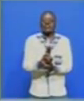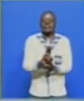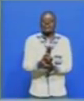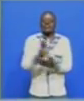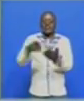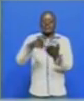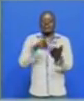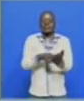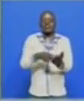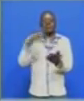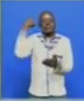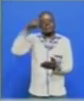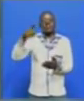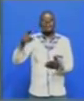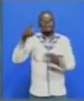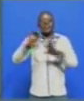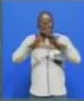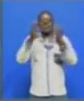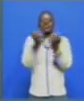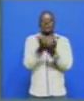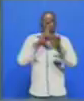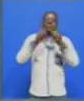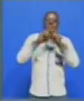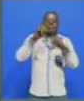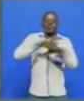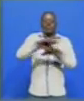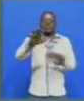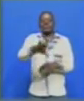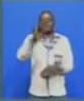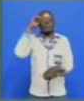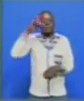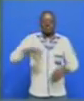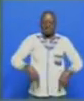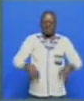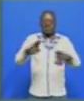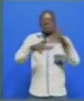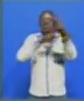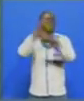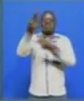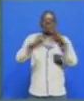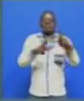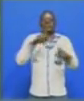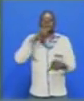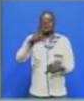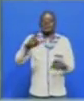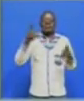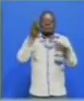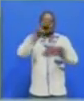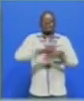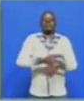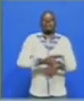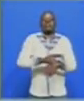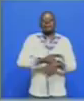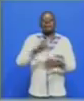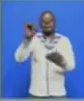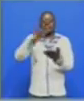Le rapport de la commission d'enquête parlementaire sur la réalisation d'infrastructures publiques est désormais disponible. Ce